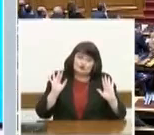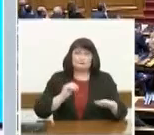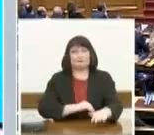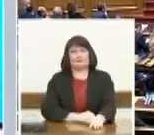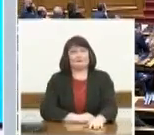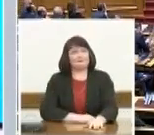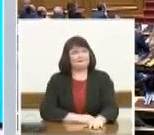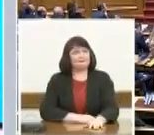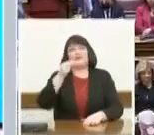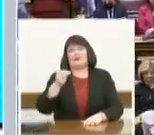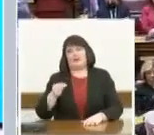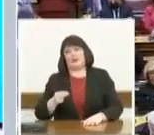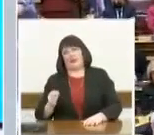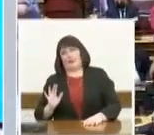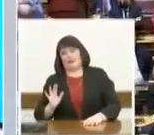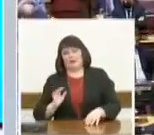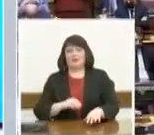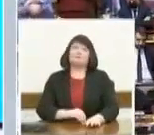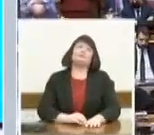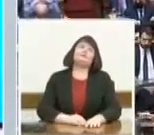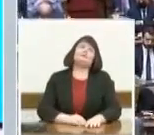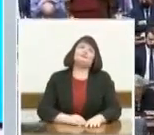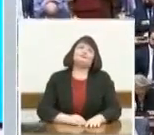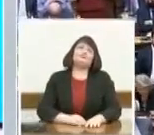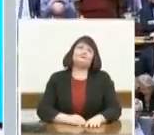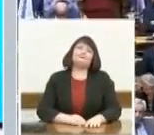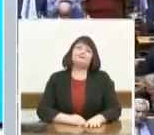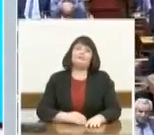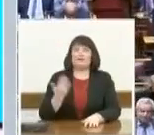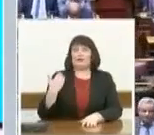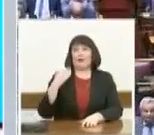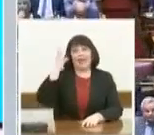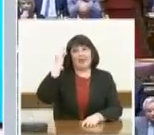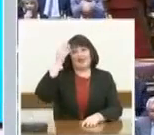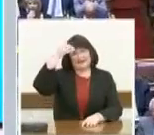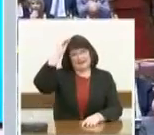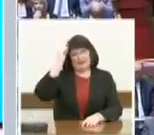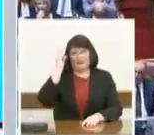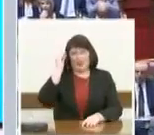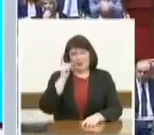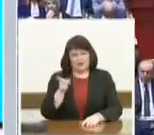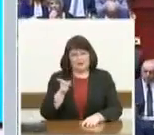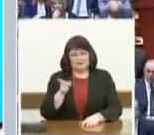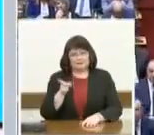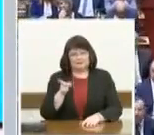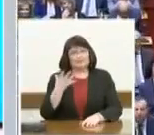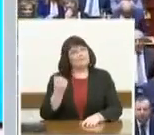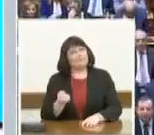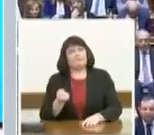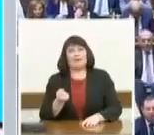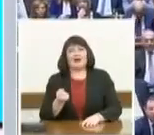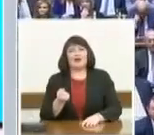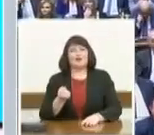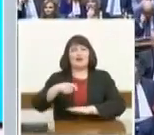την κοινωνική κατοικία την κάνει μια κεντροδεξιά κυβέρνηση. Κύριε Πάνα, κύριε Σταμάτη, για να δείτε